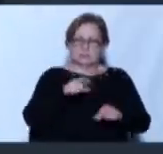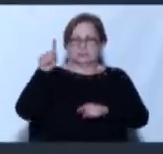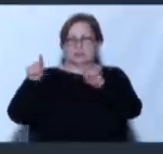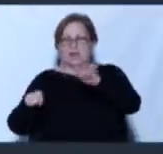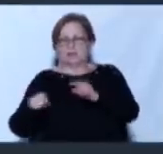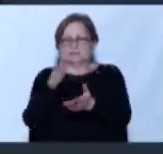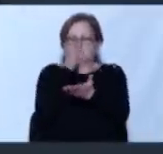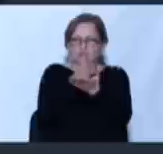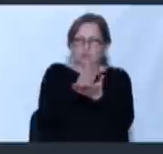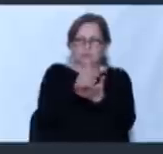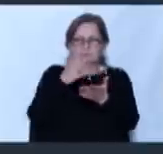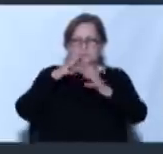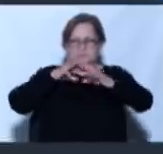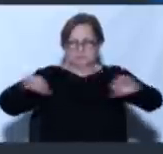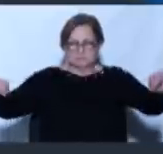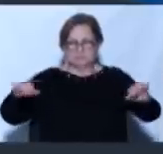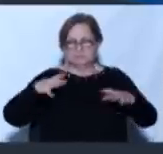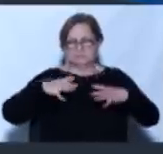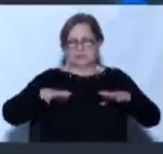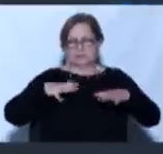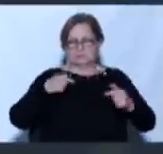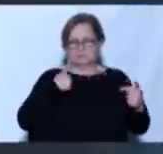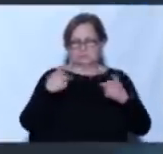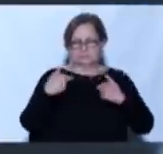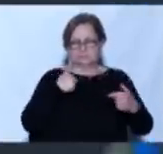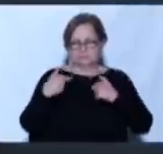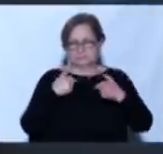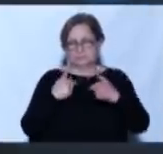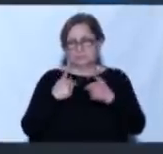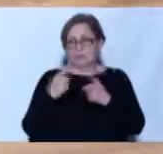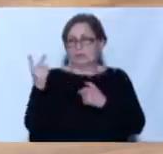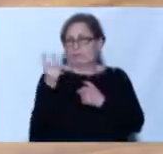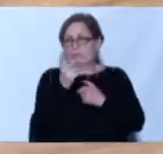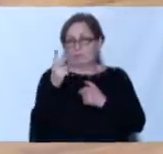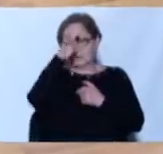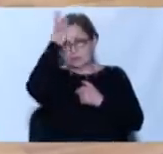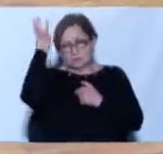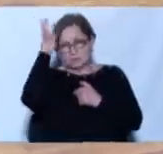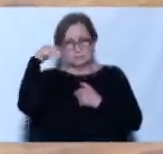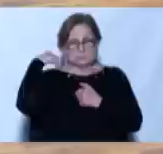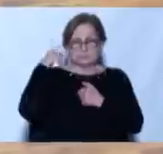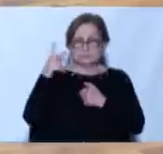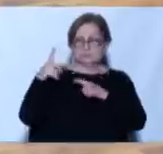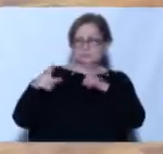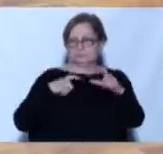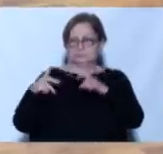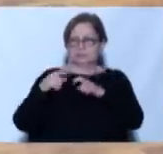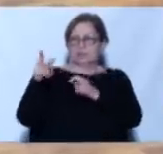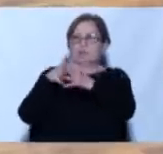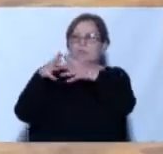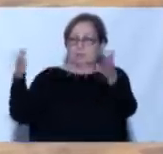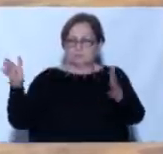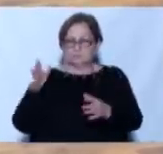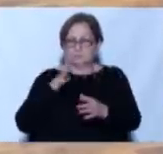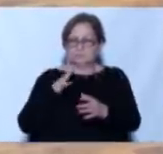შუაზე ხლეჩენ, ესე დამოკიდებული იყო იმაზე, ამ ორ დიდ სახელმწიფოს, რომელიც უფრო ოპერატესობა